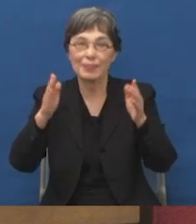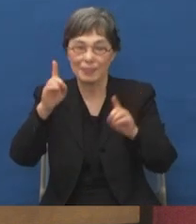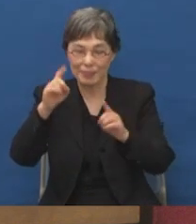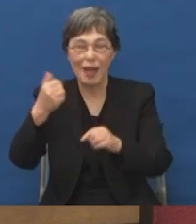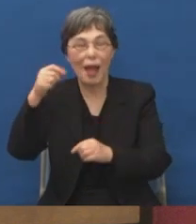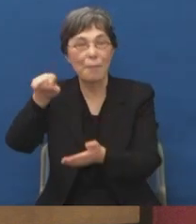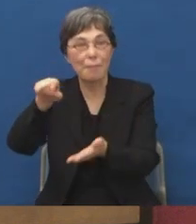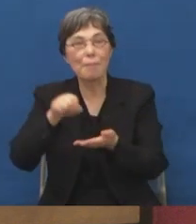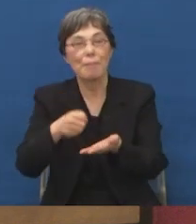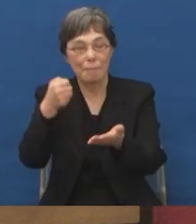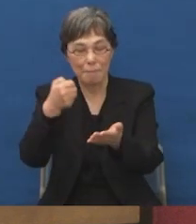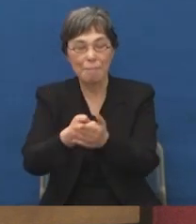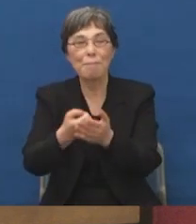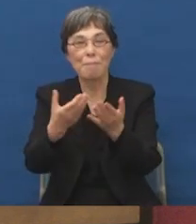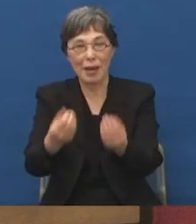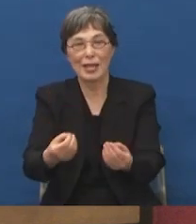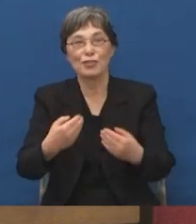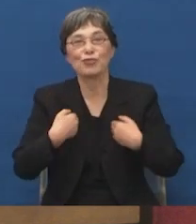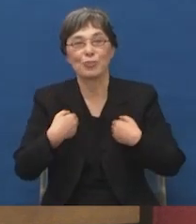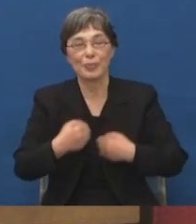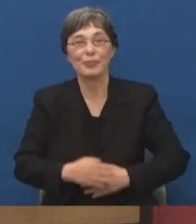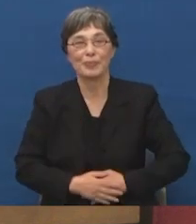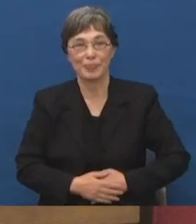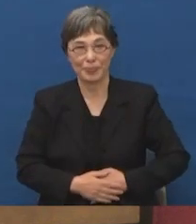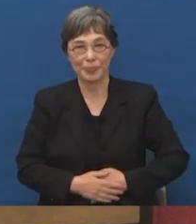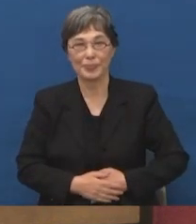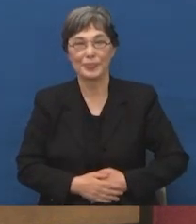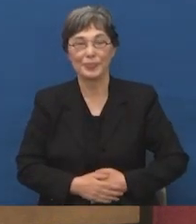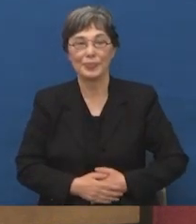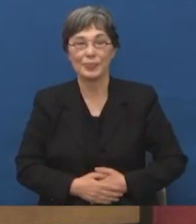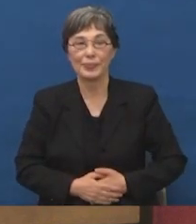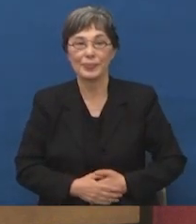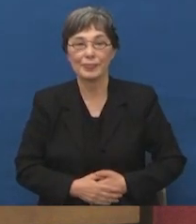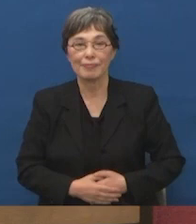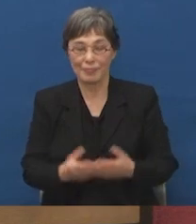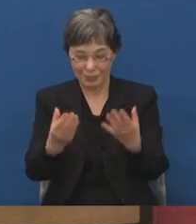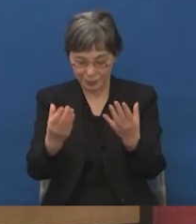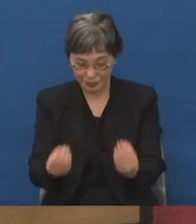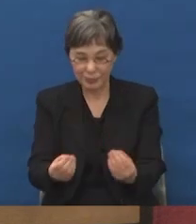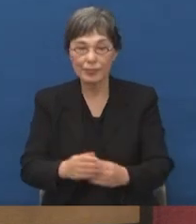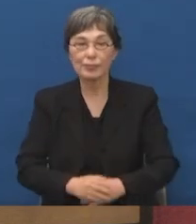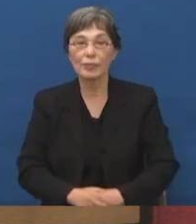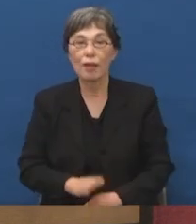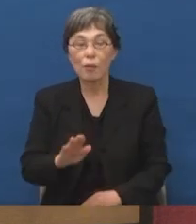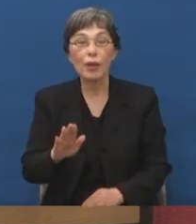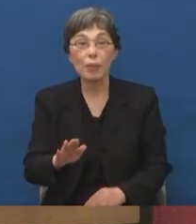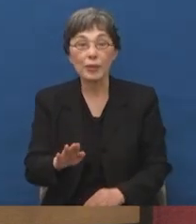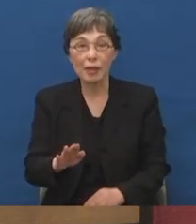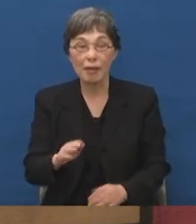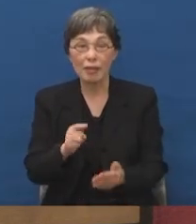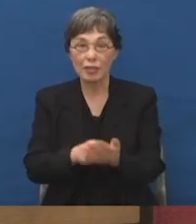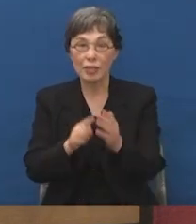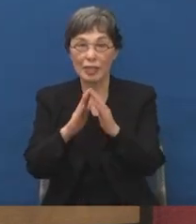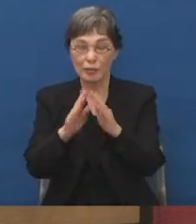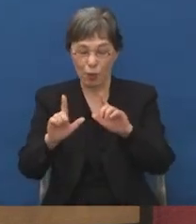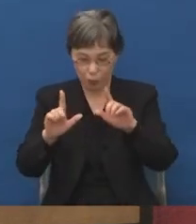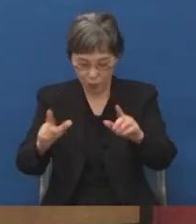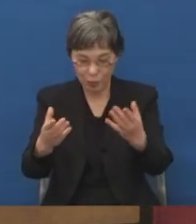のとおり可決すべきものと決定した次第であります。以上であります。これをもちまして委員長報告を終わ